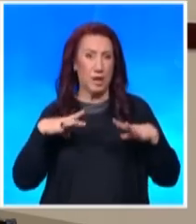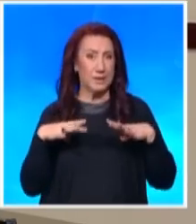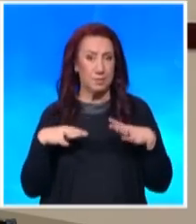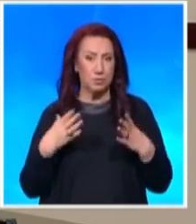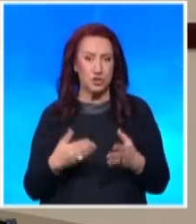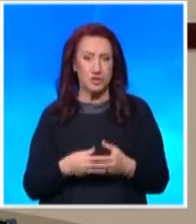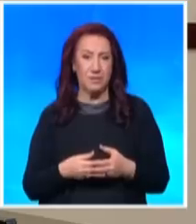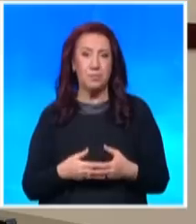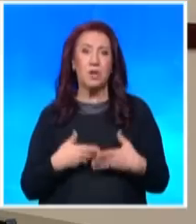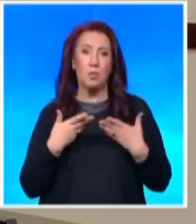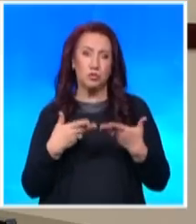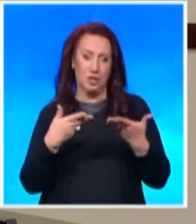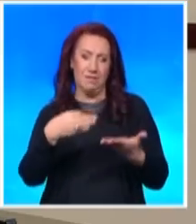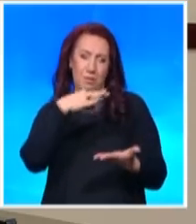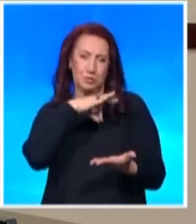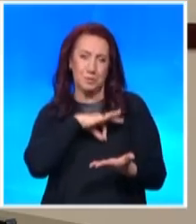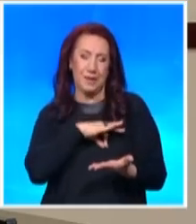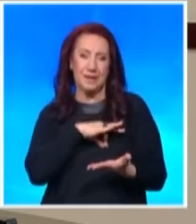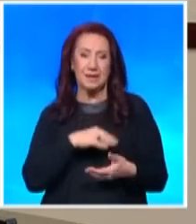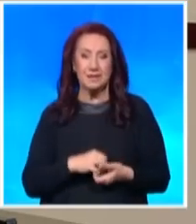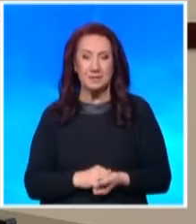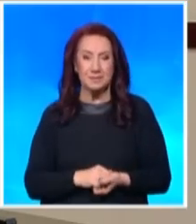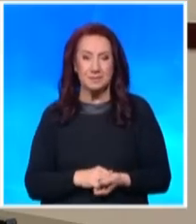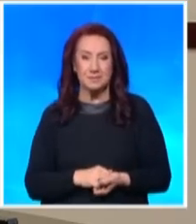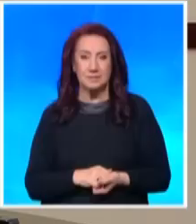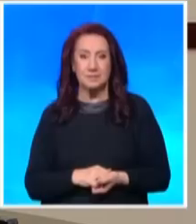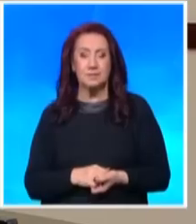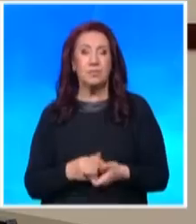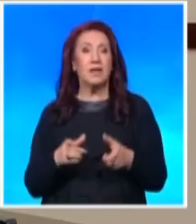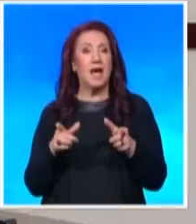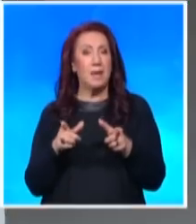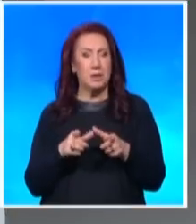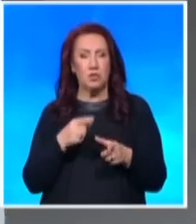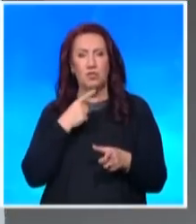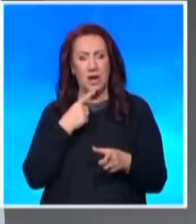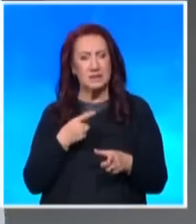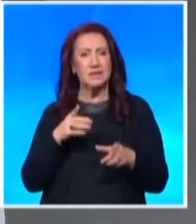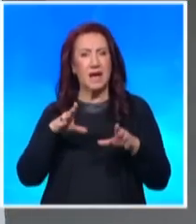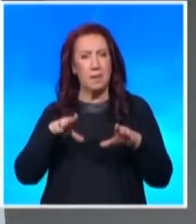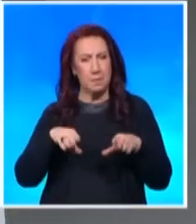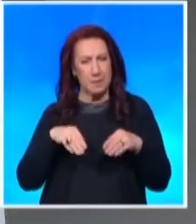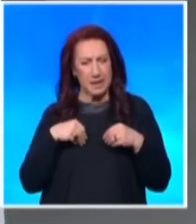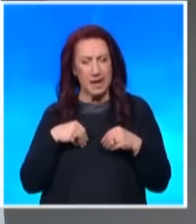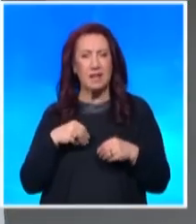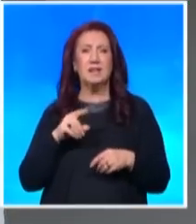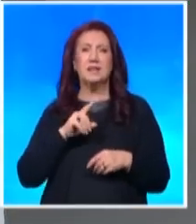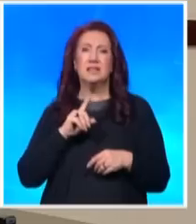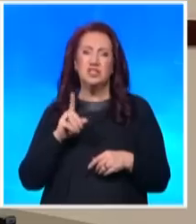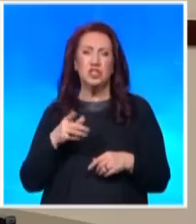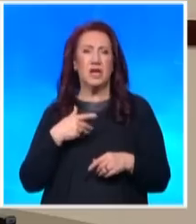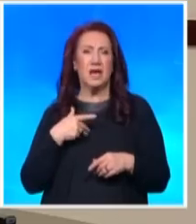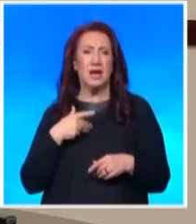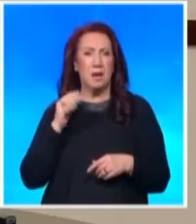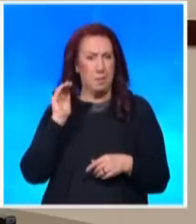Най-дене желаете успех. Минеков каза, че е приел да бъде министър в третото служебно правителство, защото е имало работа за вършене.